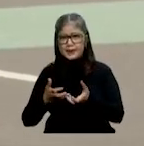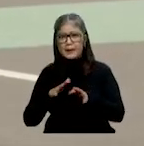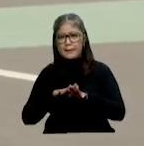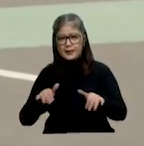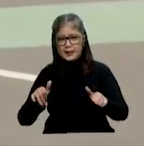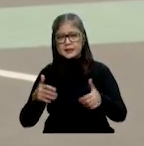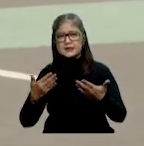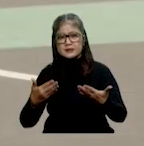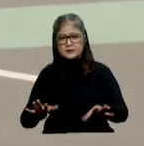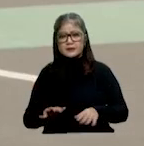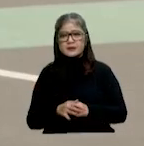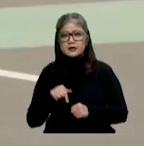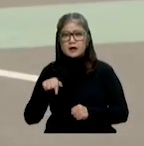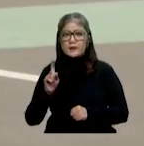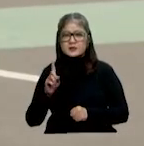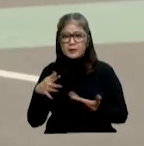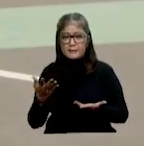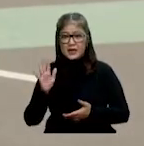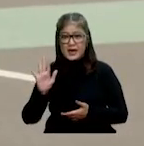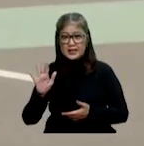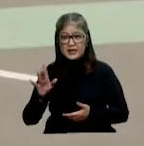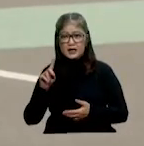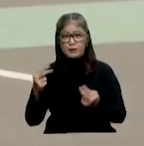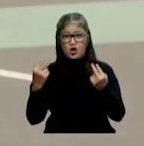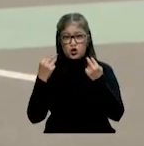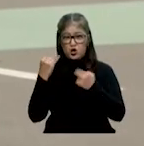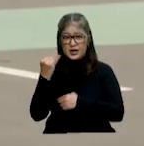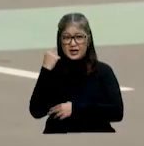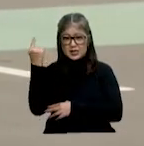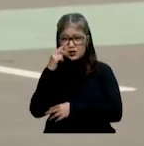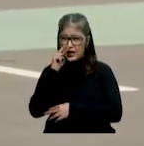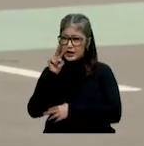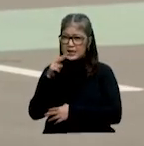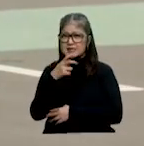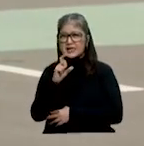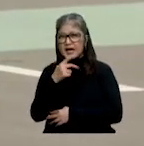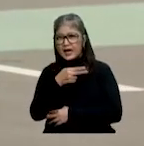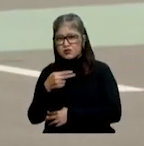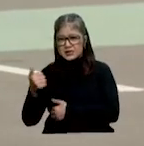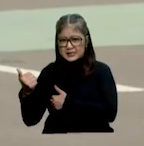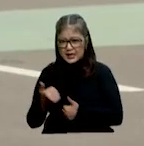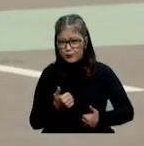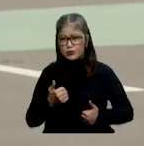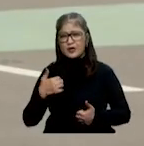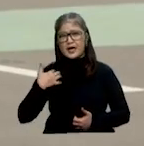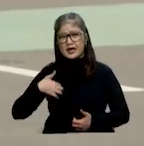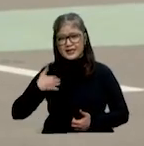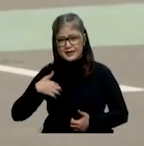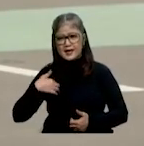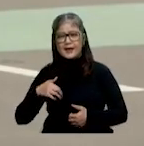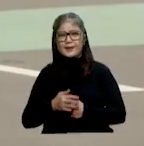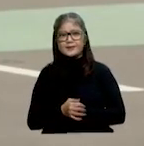taktis. Karena mengapa? Dunia akan melihat bagaimana cara Indonesia menyambut tim sekelas Argentina beserta para pemainnya yang bertabur